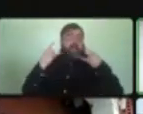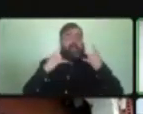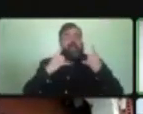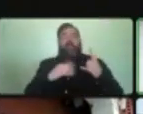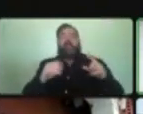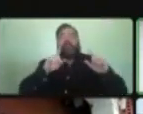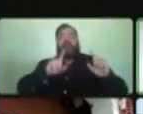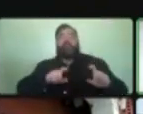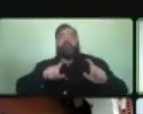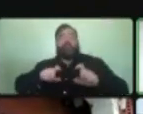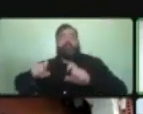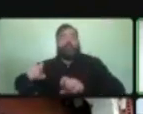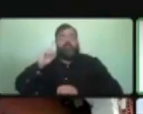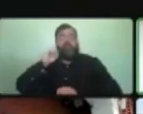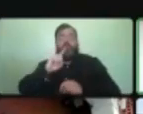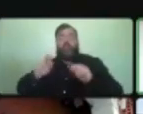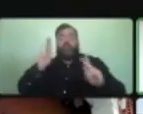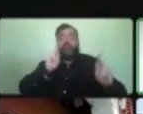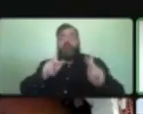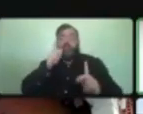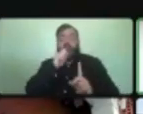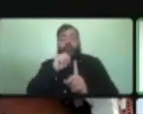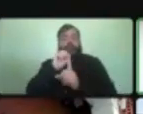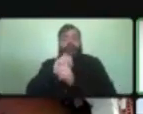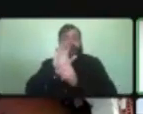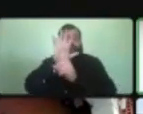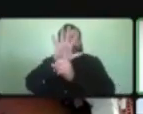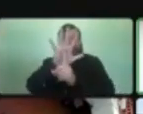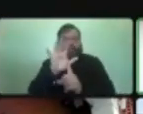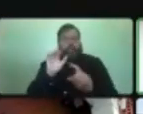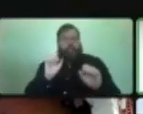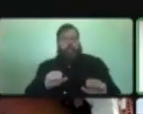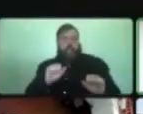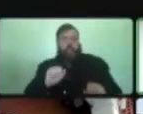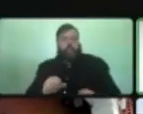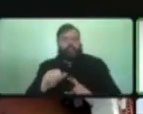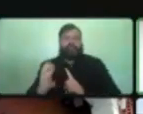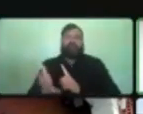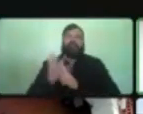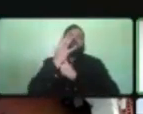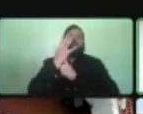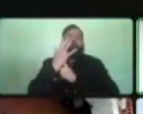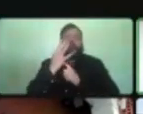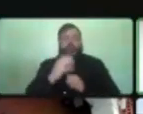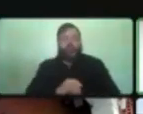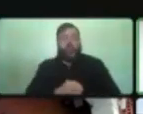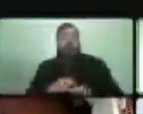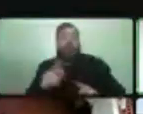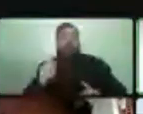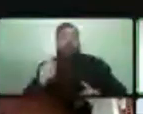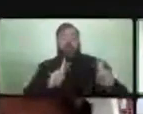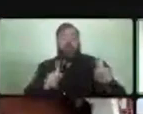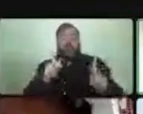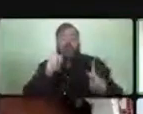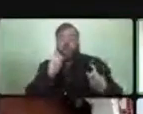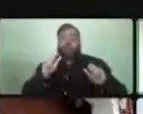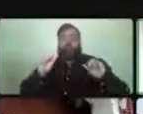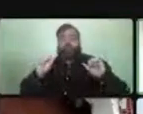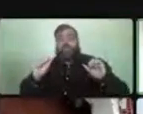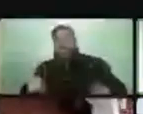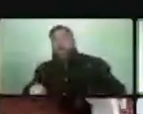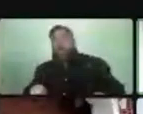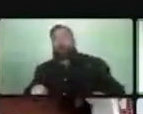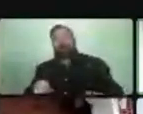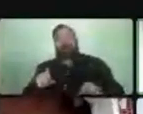tukipima. Tunaomba wale ambao wametakusana na walio na virusi vya COVID-19